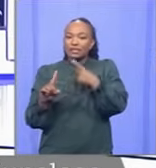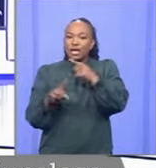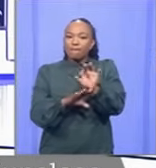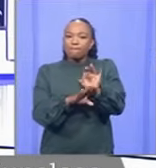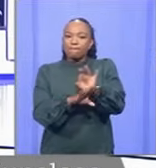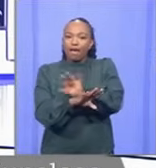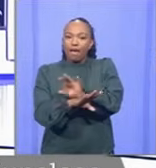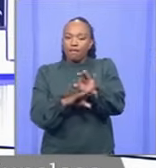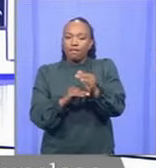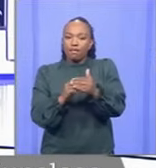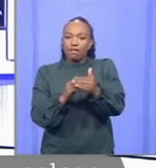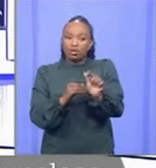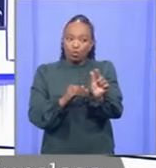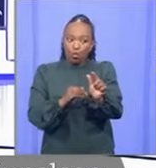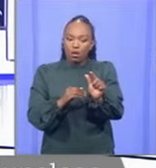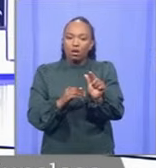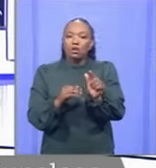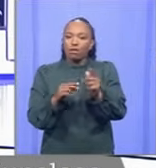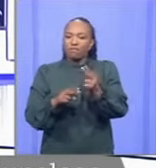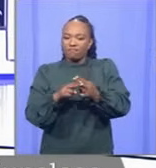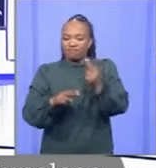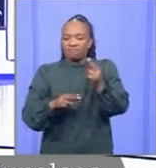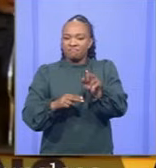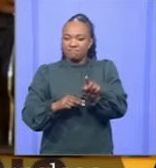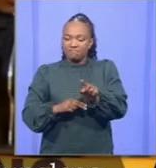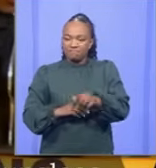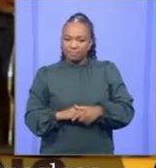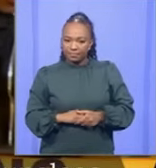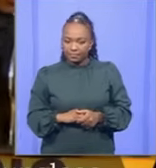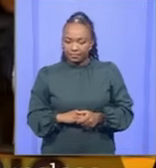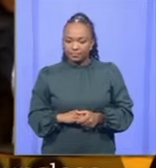di kgauswinyana le go phethagatšwa.